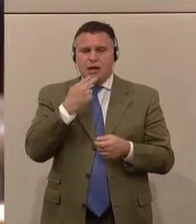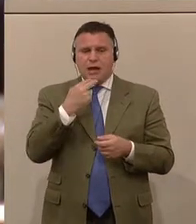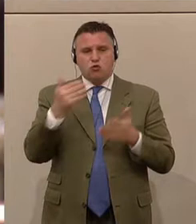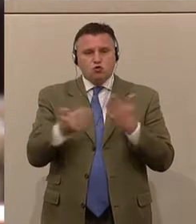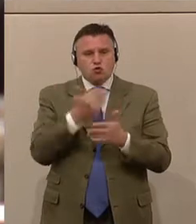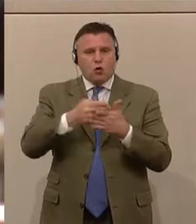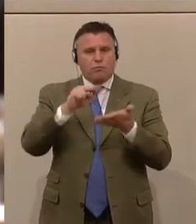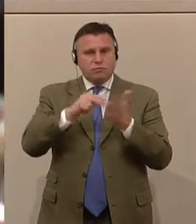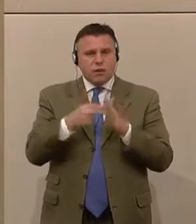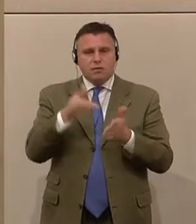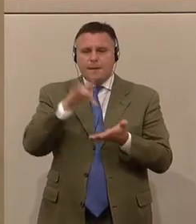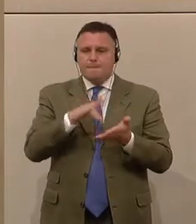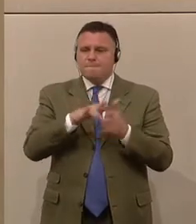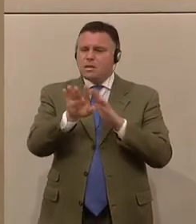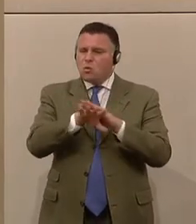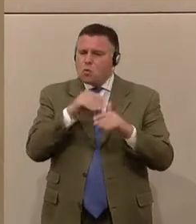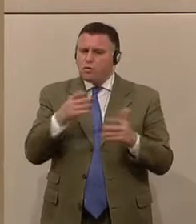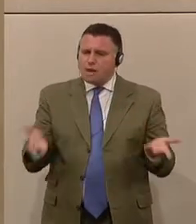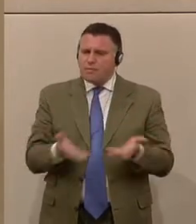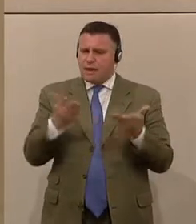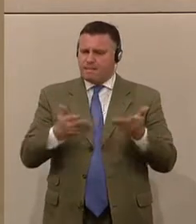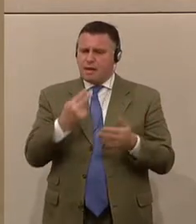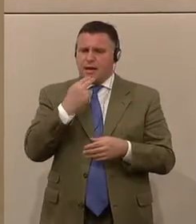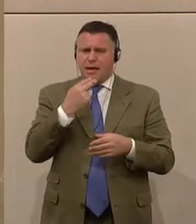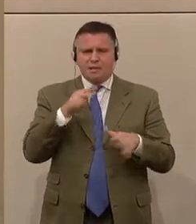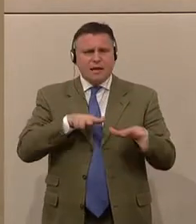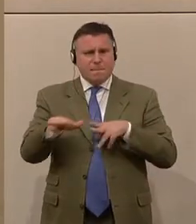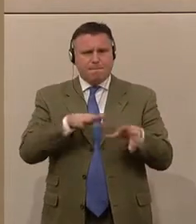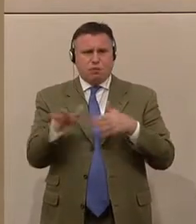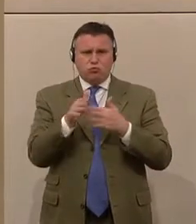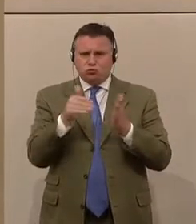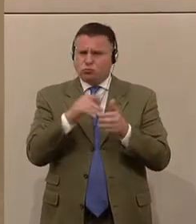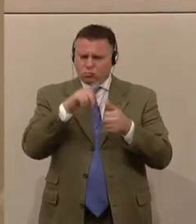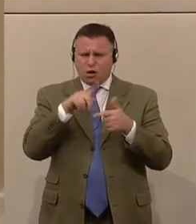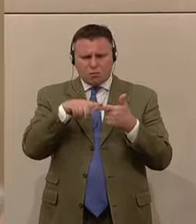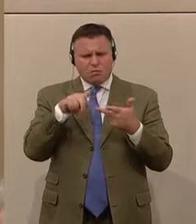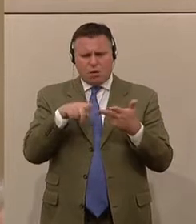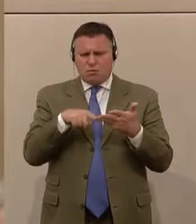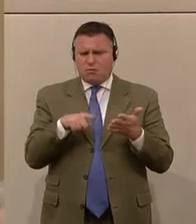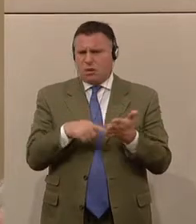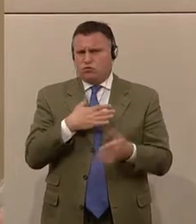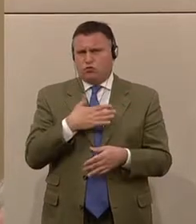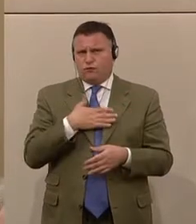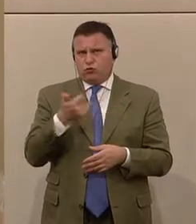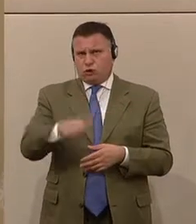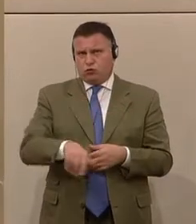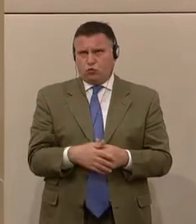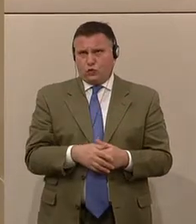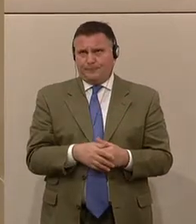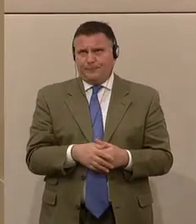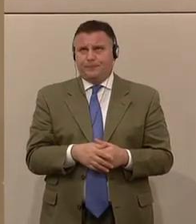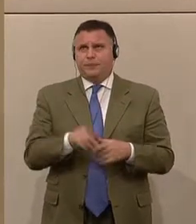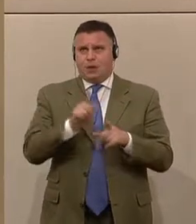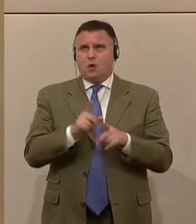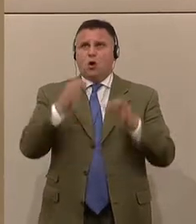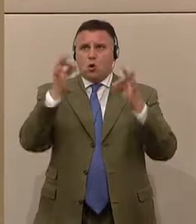Energie-Know-hows in Klein- und Mittelunternehmungen durch Energiemanagementsysteme und Folgendes. Es sind aber auch konkrete